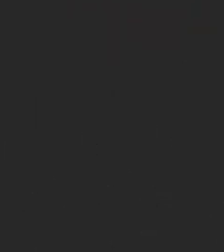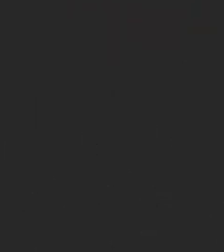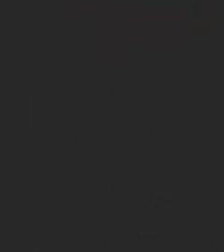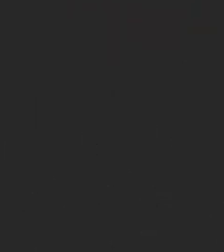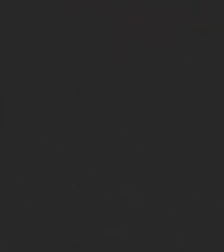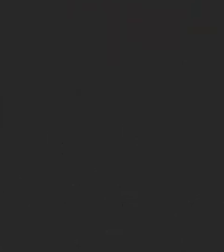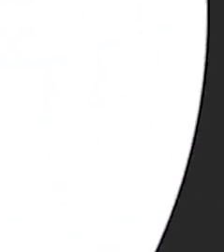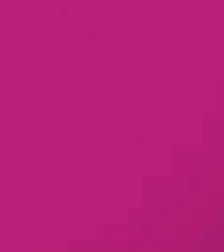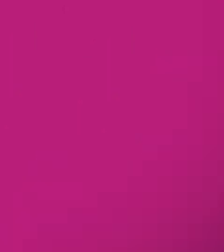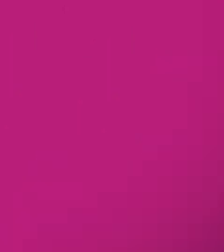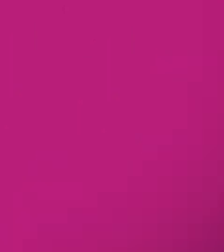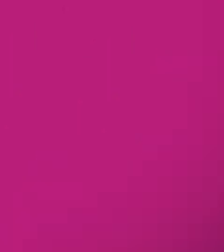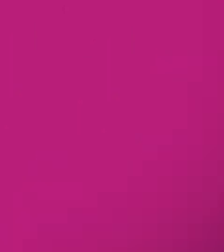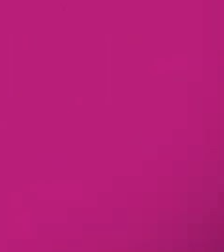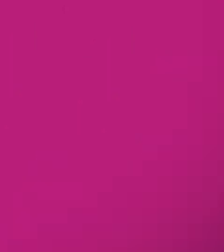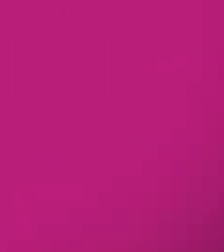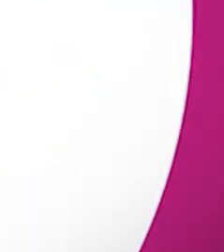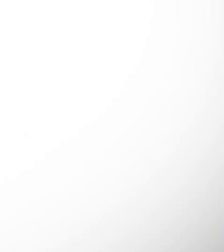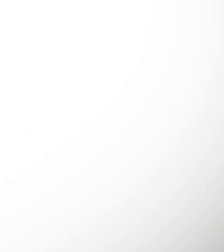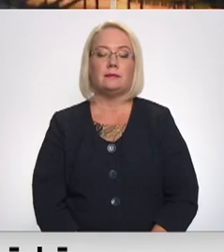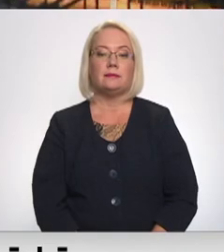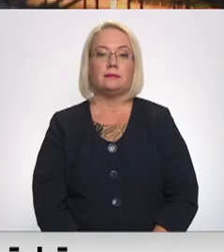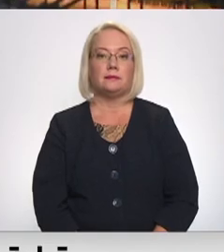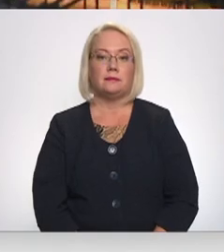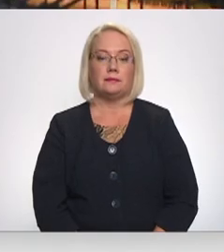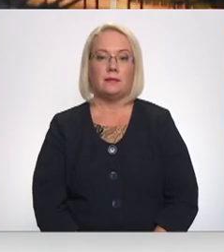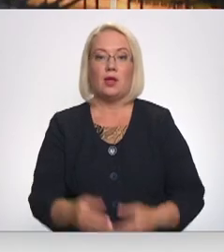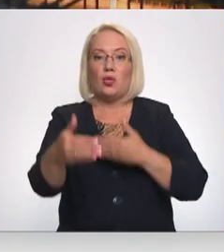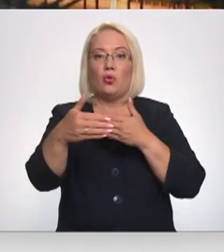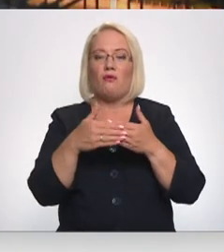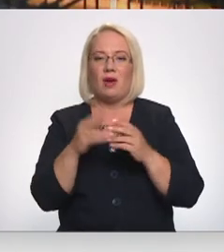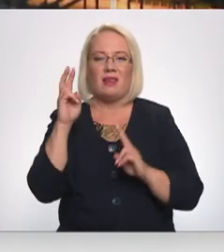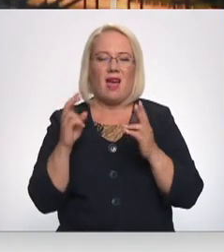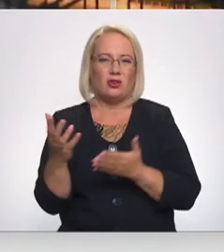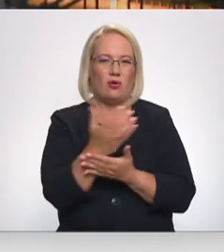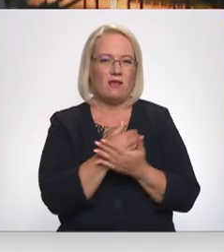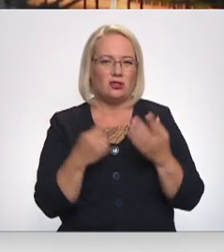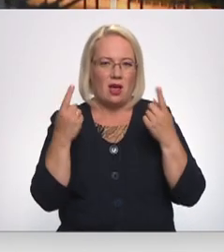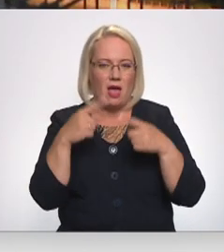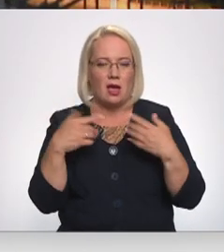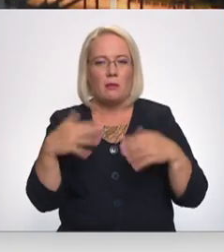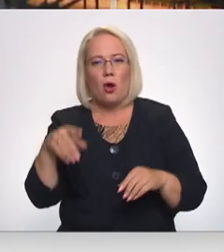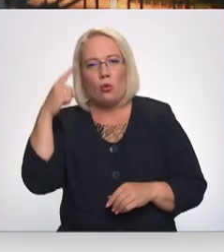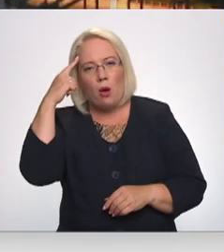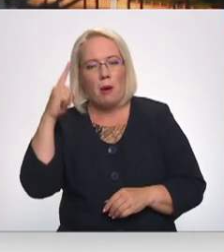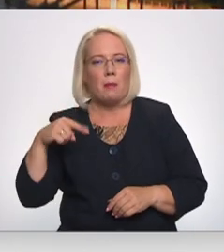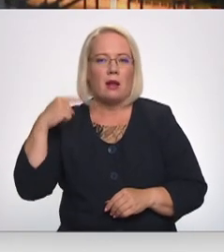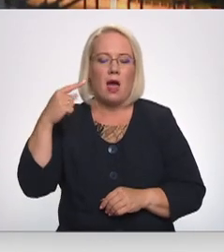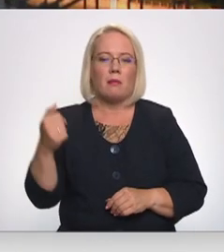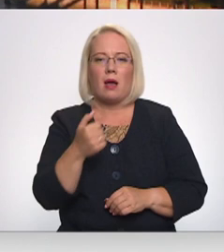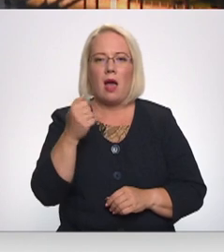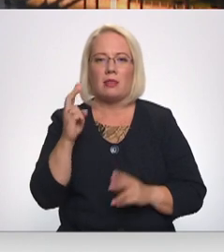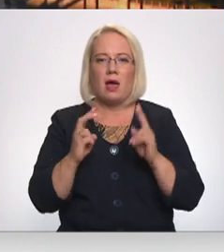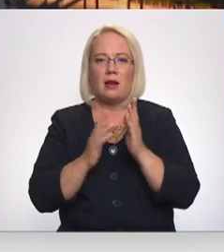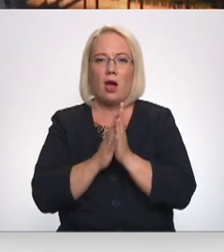Re, viss ēters ir te! Tuvojoties ražas novākšanas laikam un jau domājot par nākamā gada ražu,